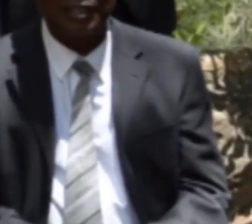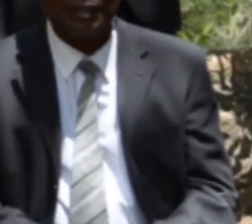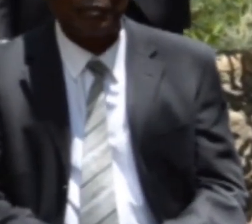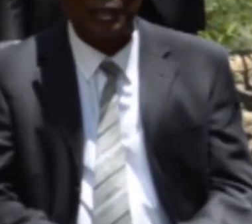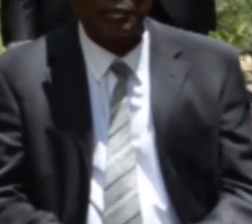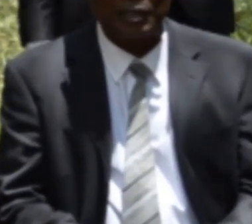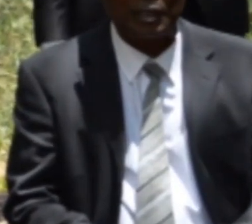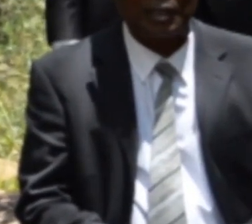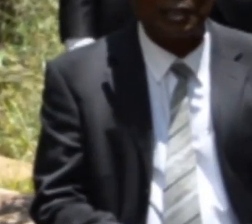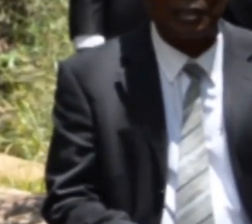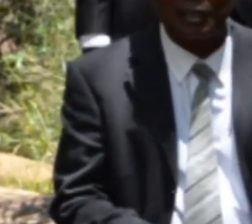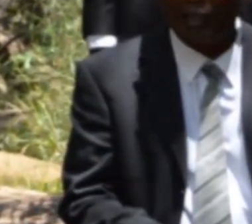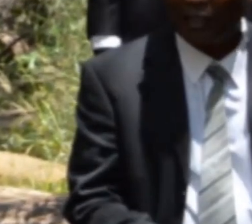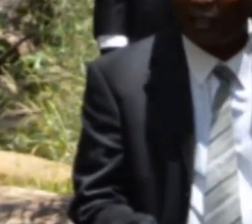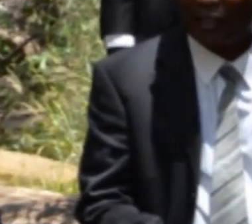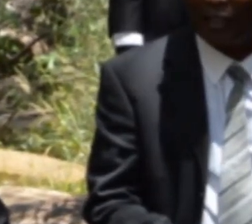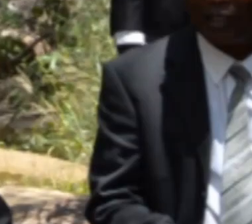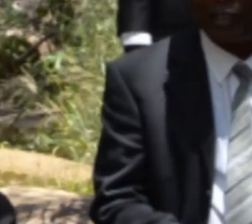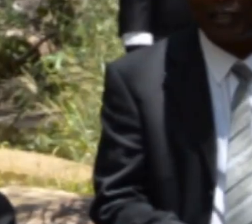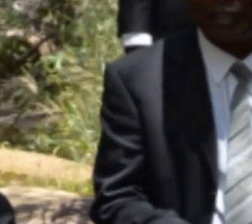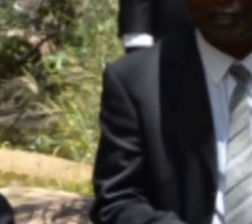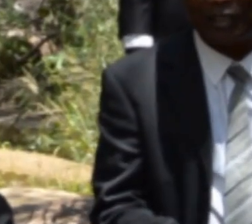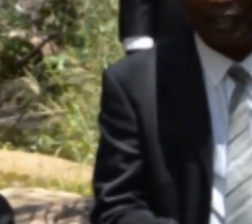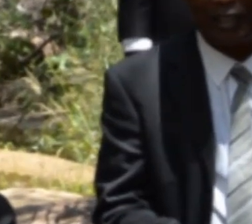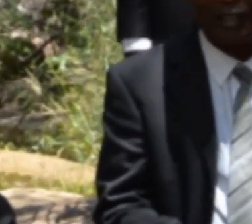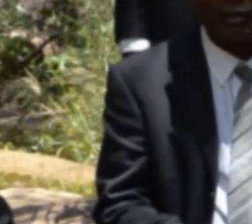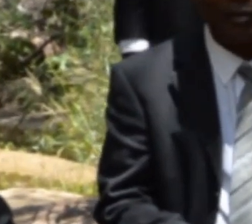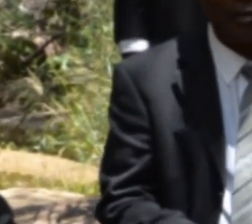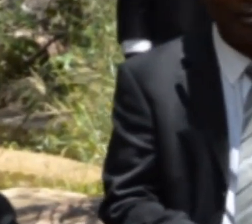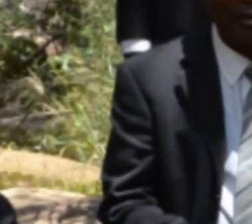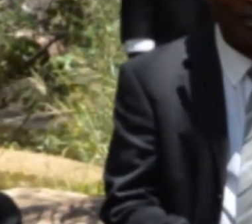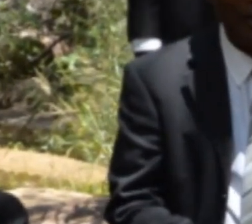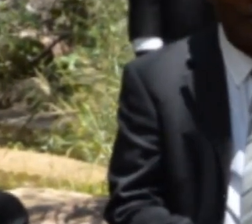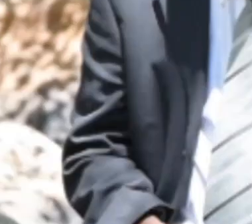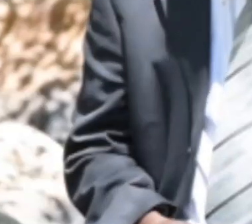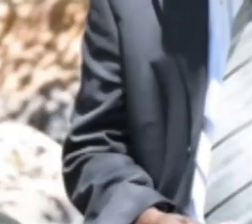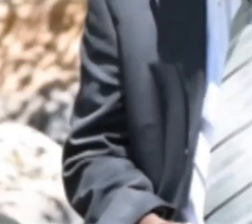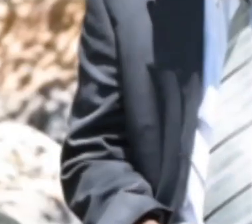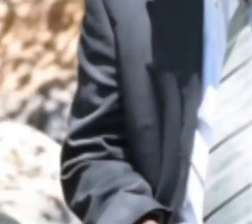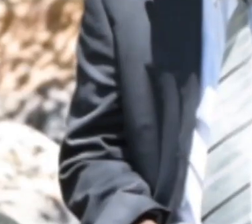dzatenzi, vatanyi dakara tenza uye,